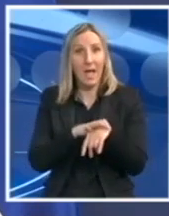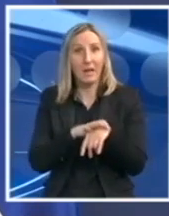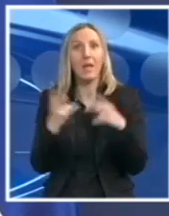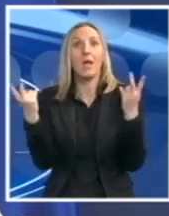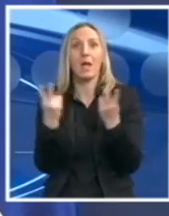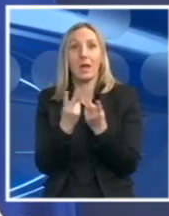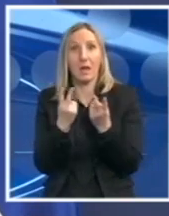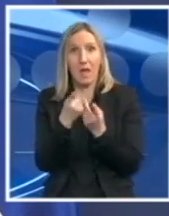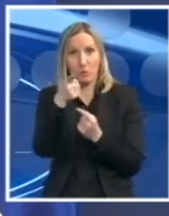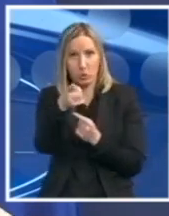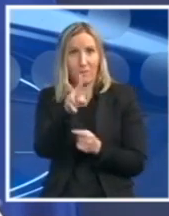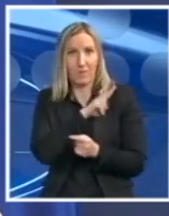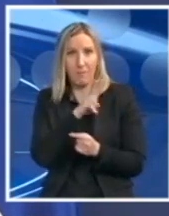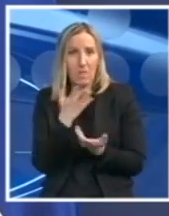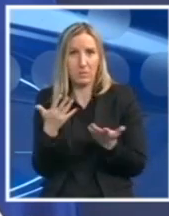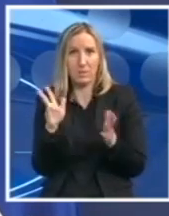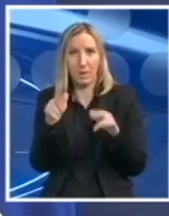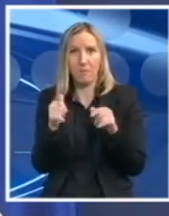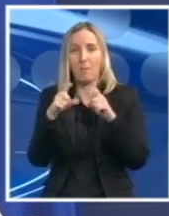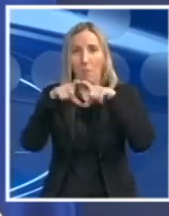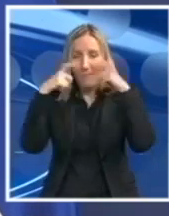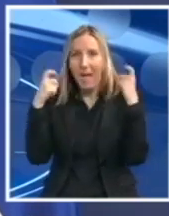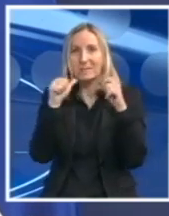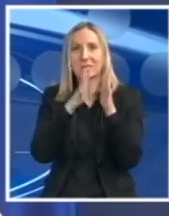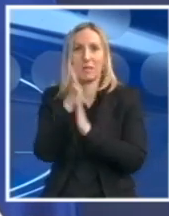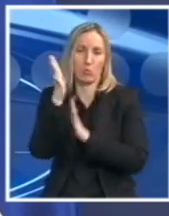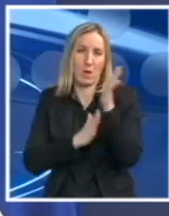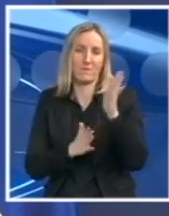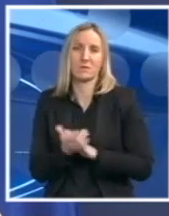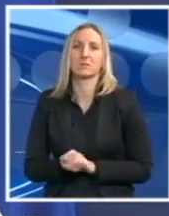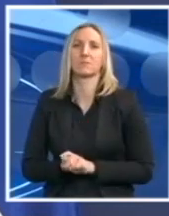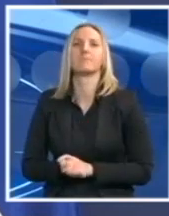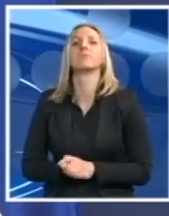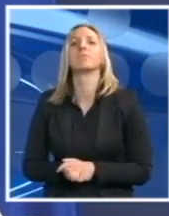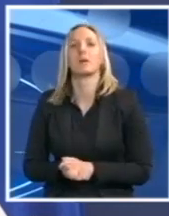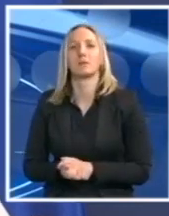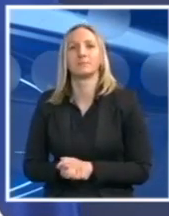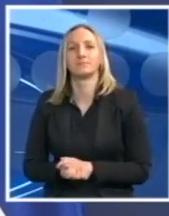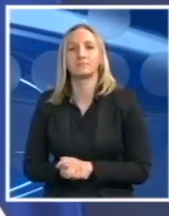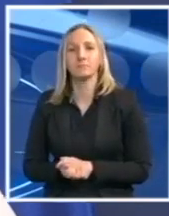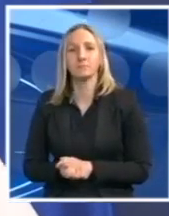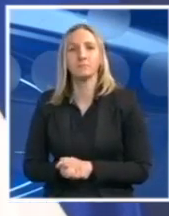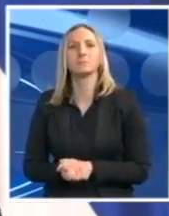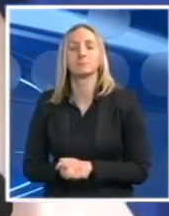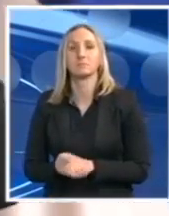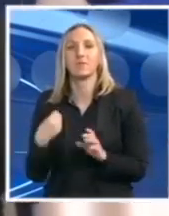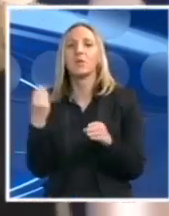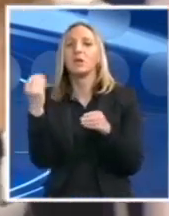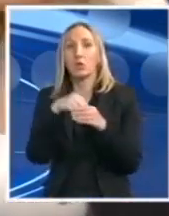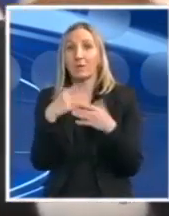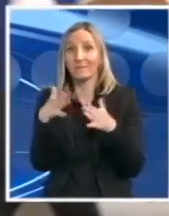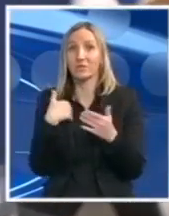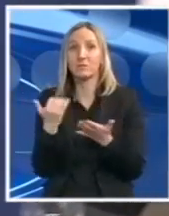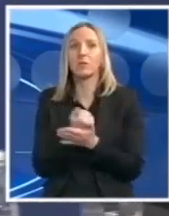što vi sada nosite, znači da imamo masku i rukavice. Samo da dodam, pošto sam dobio,